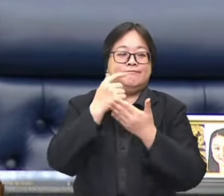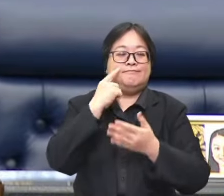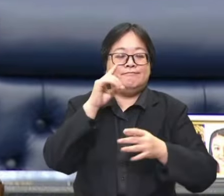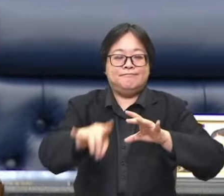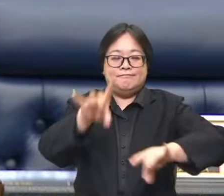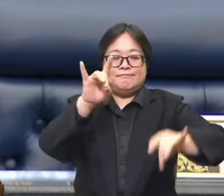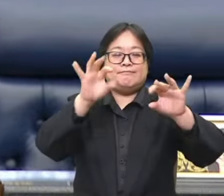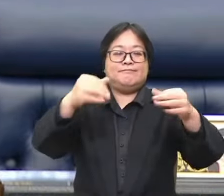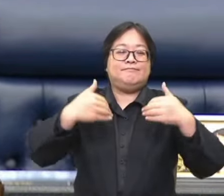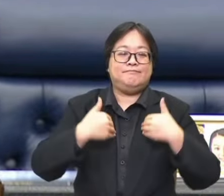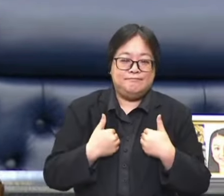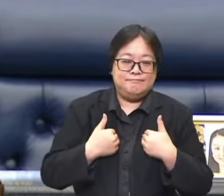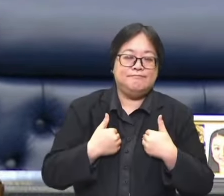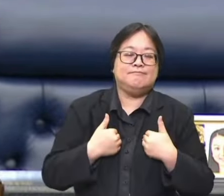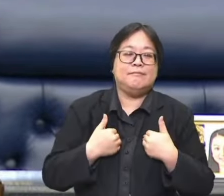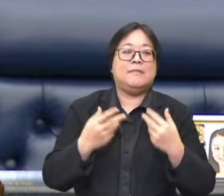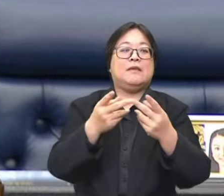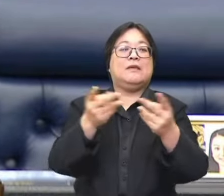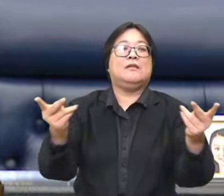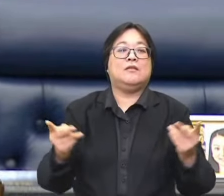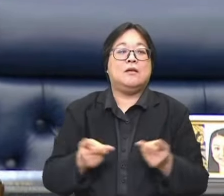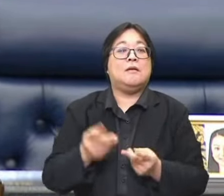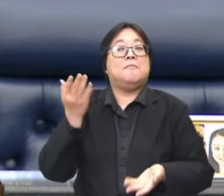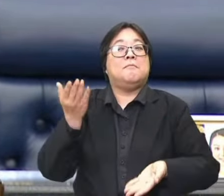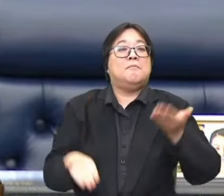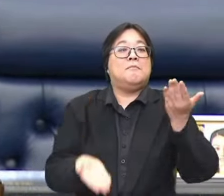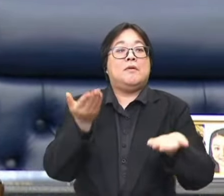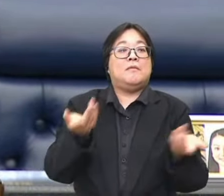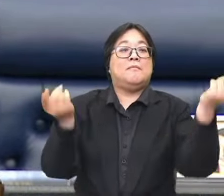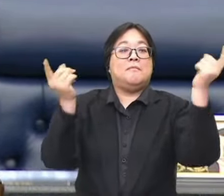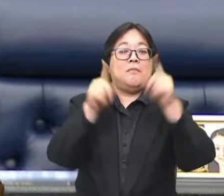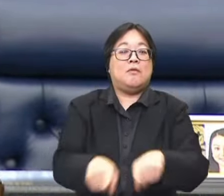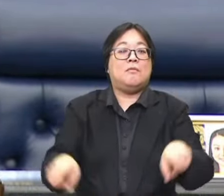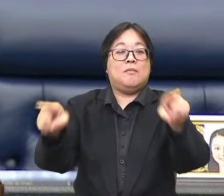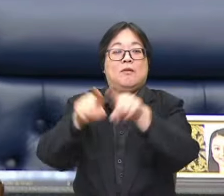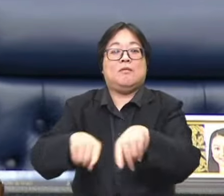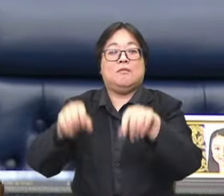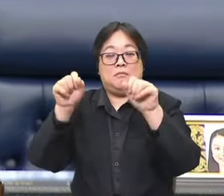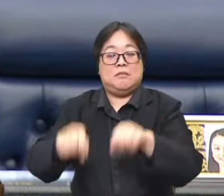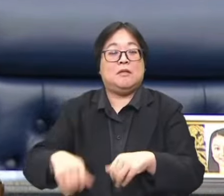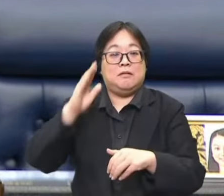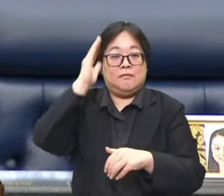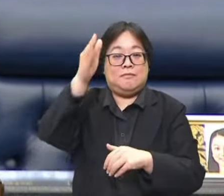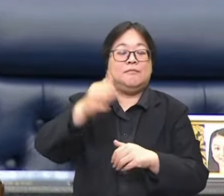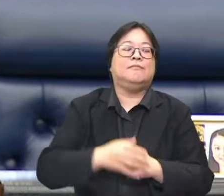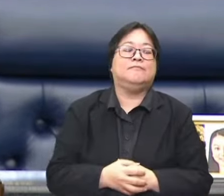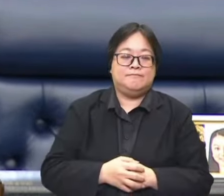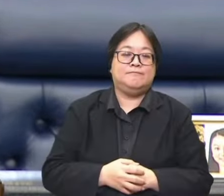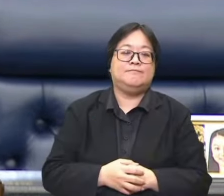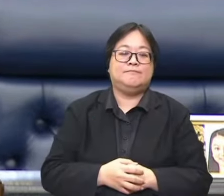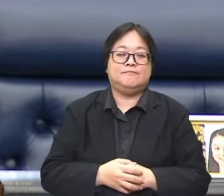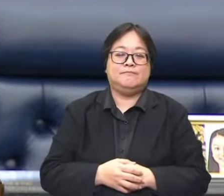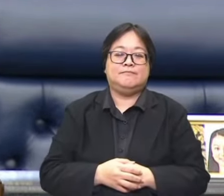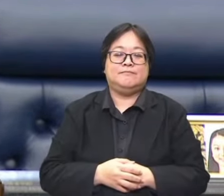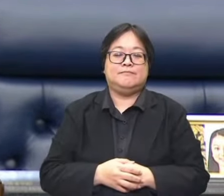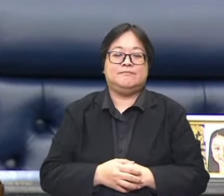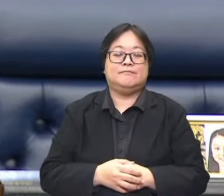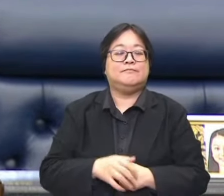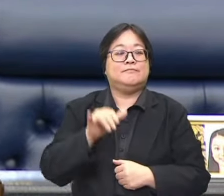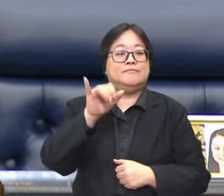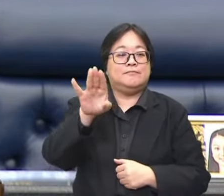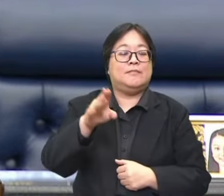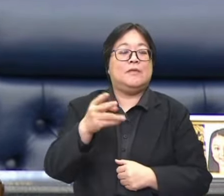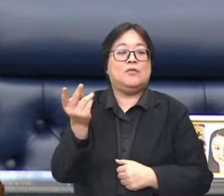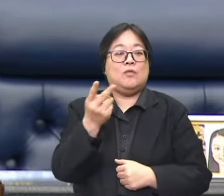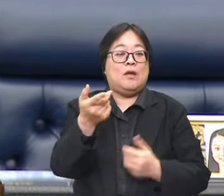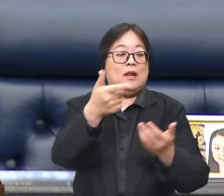pasti sekiranya masih ada kawasan yang mungkin terdedah kepada masalah lubang benam di masa hadapan. Jadi Yang Berhormat,